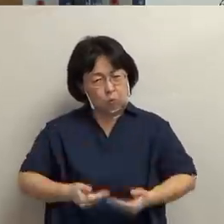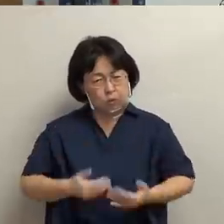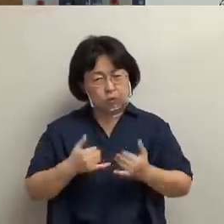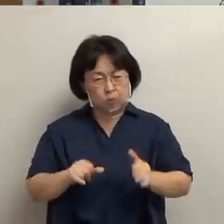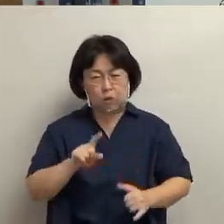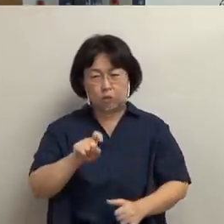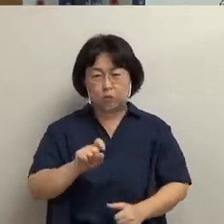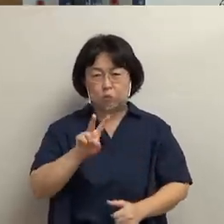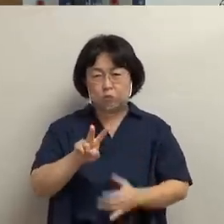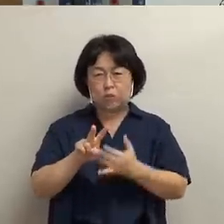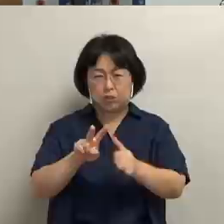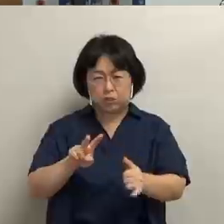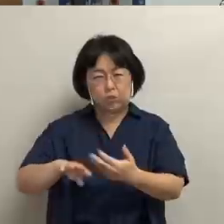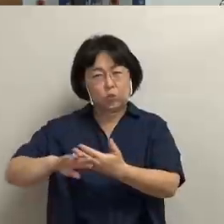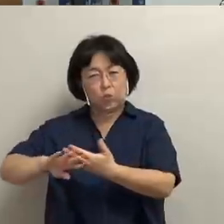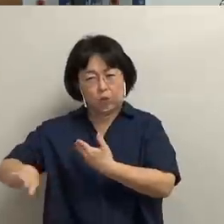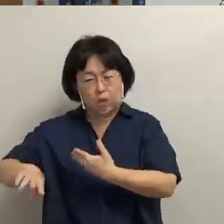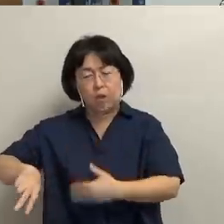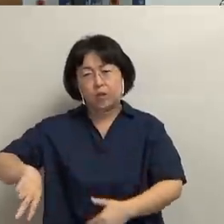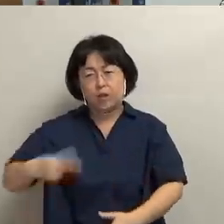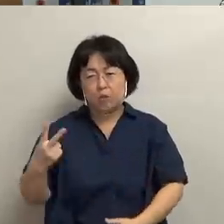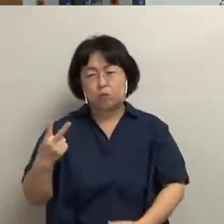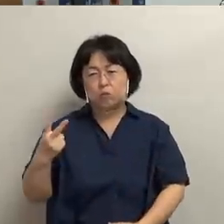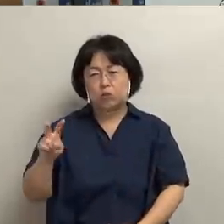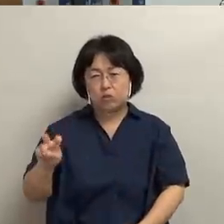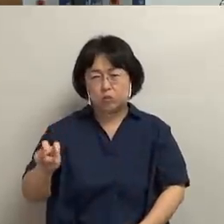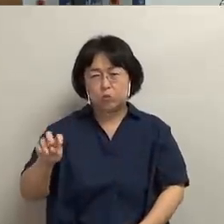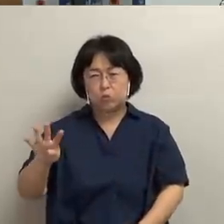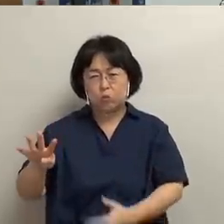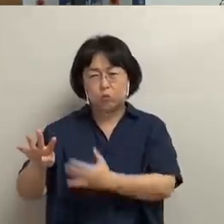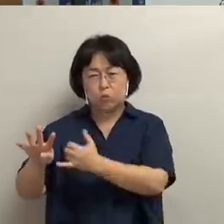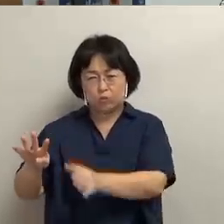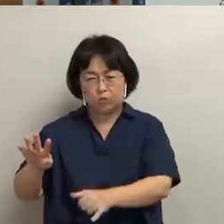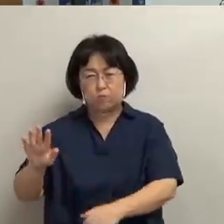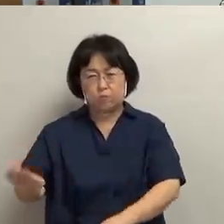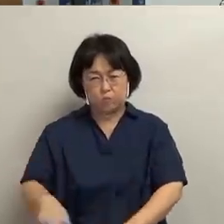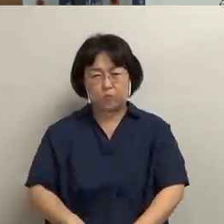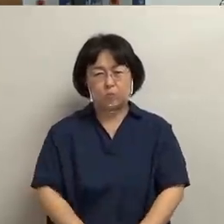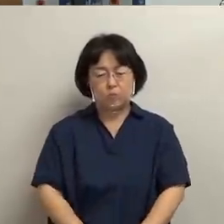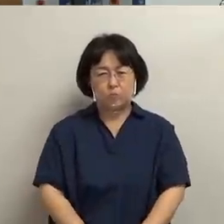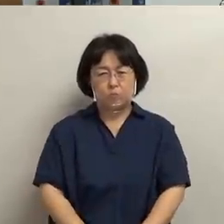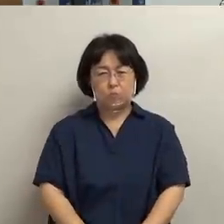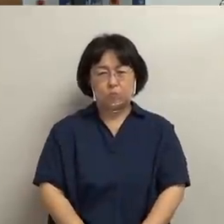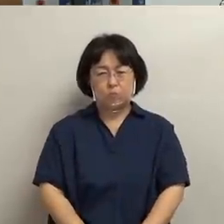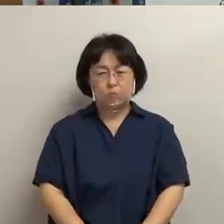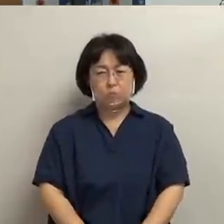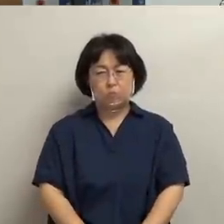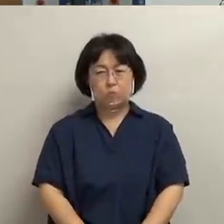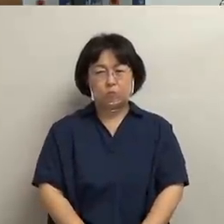名その他が224名固有値は気になってございますん